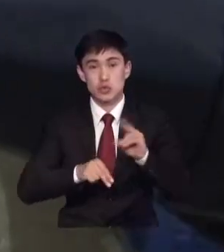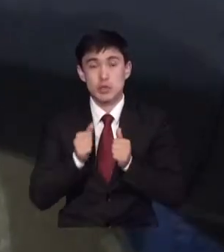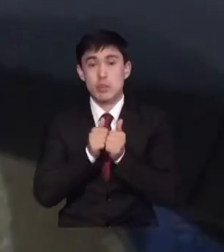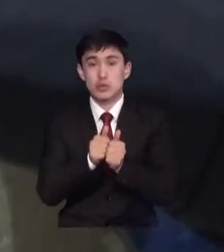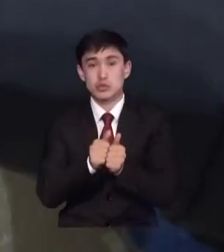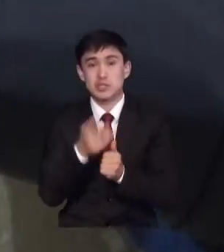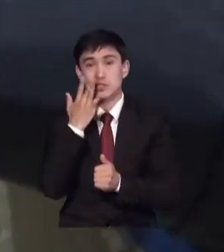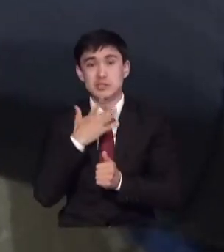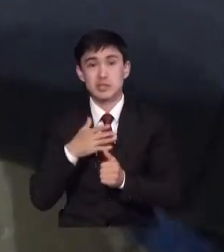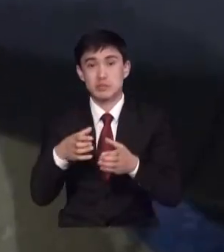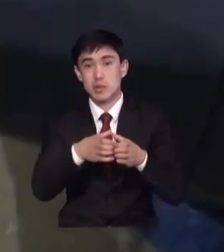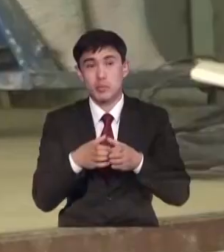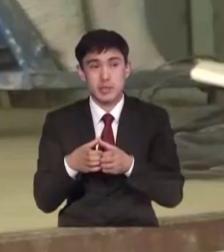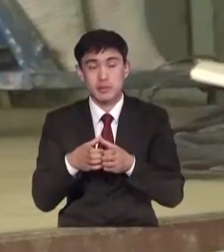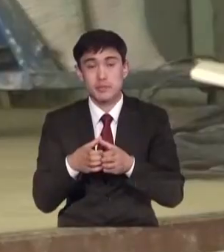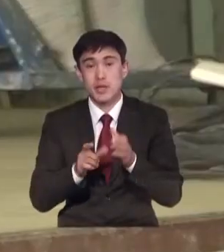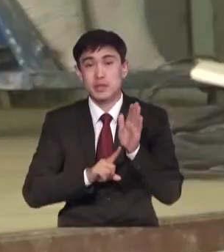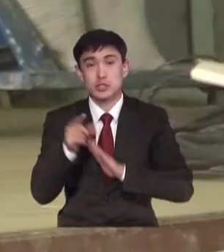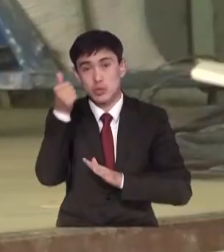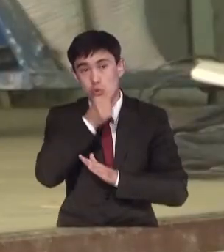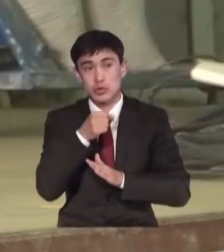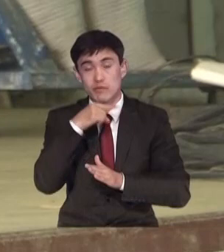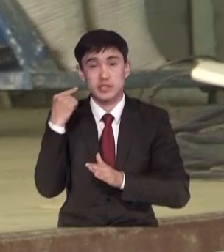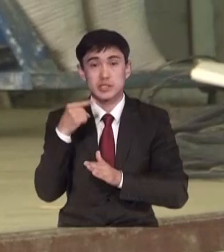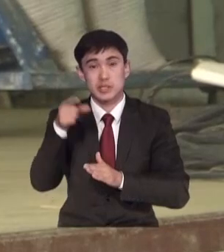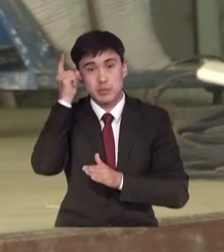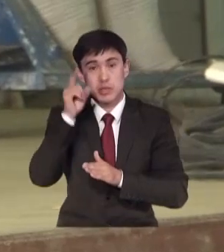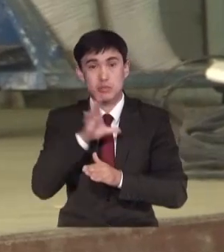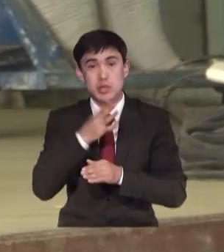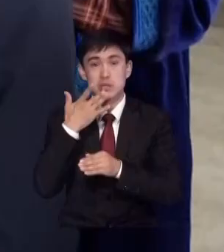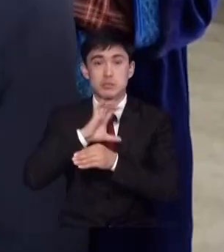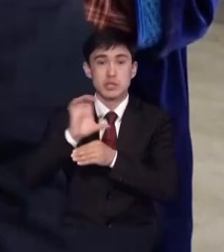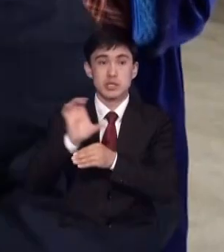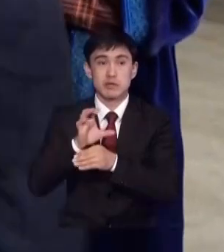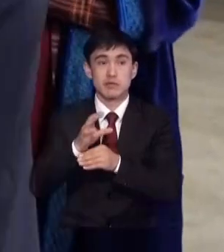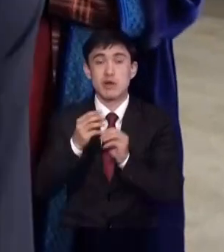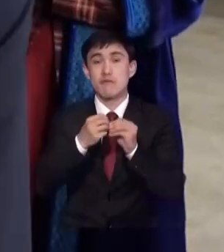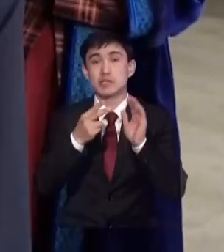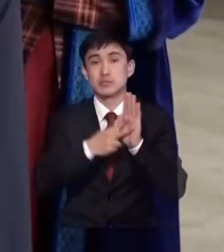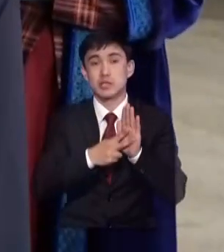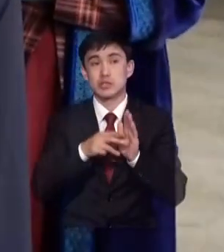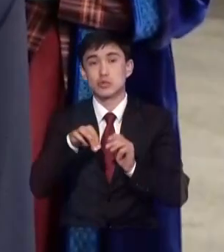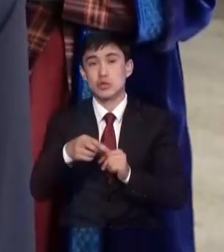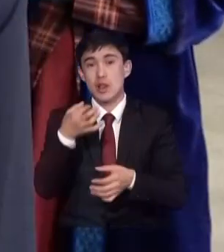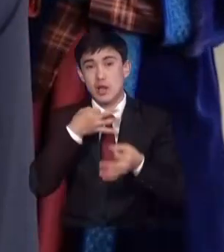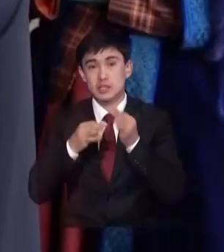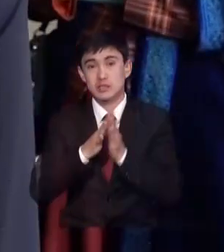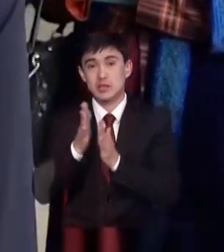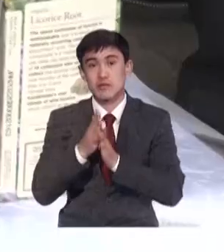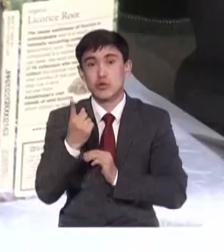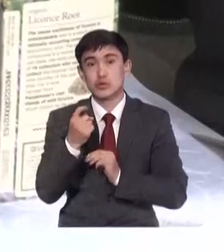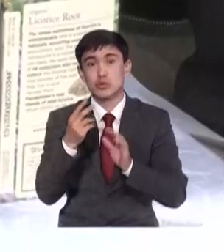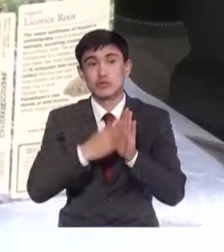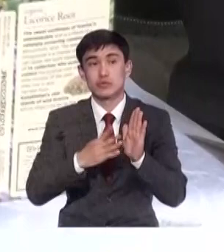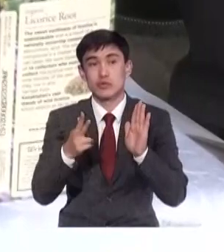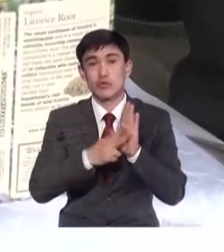партнерство с иностранными компаниями. С начала года в Россию и Германию было экспортировано почти 18 тонн лекарственных трав и